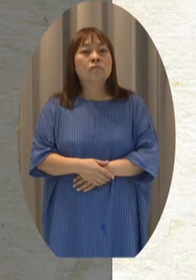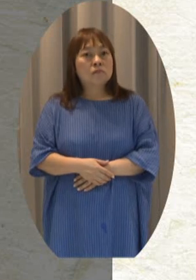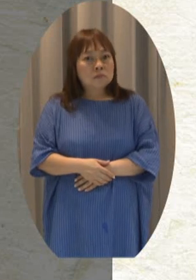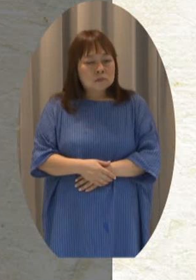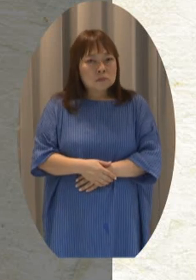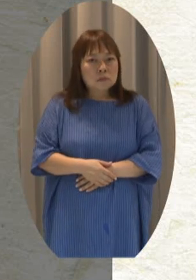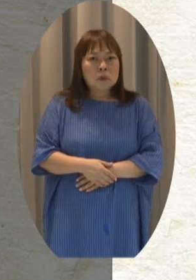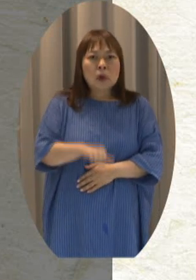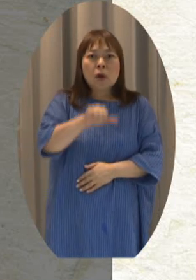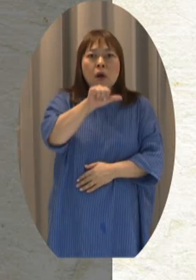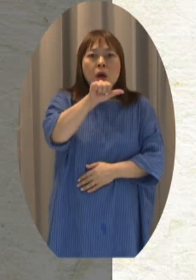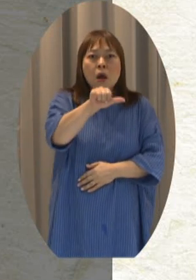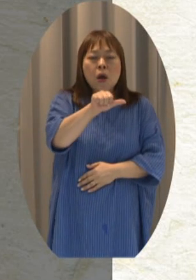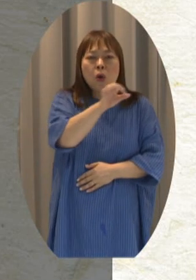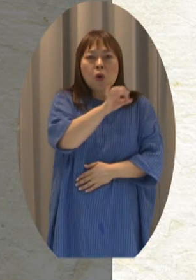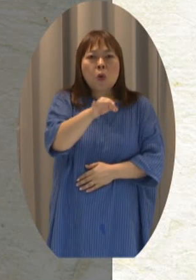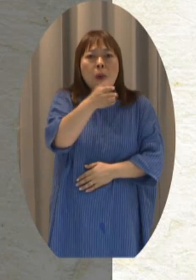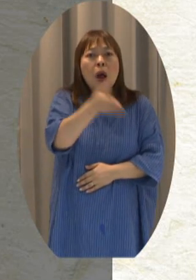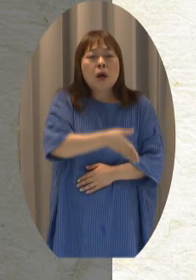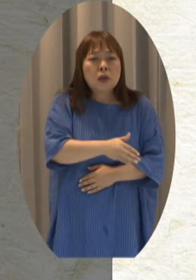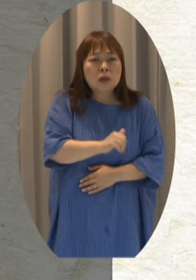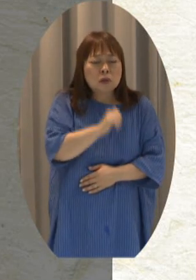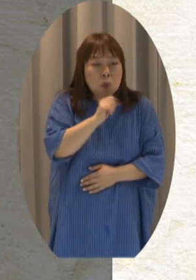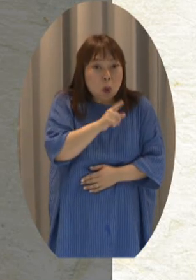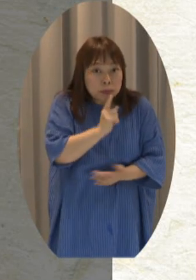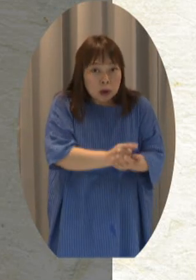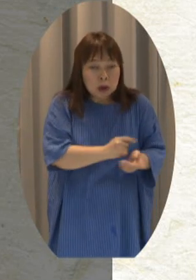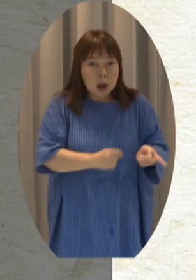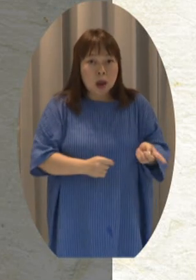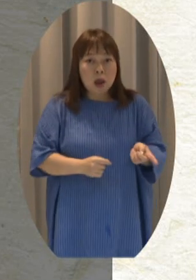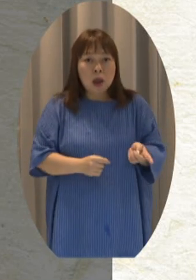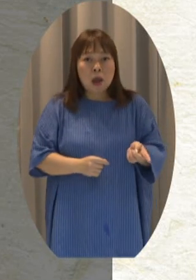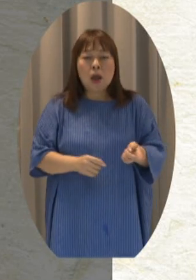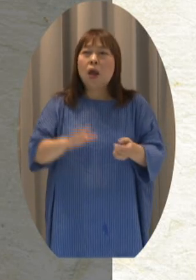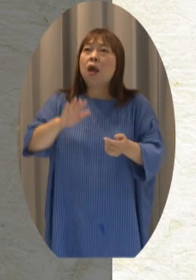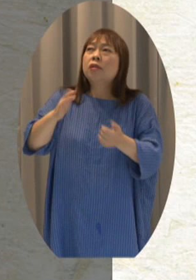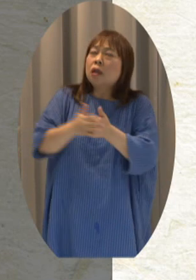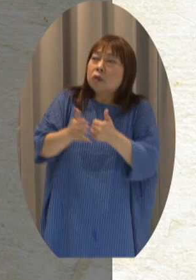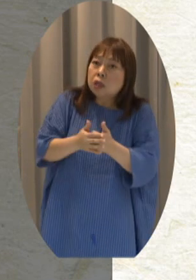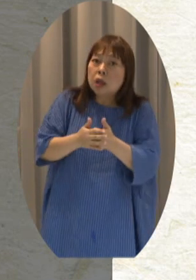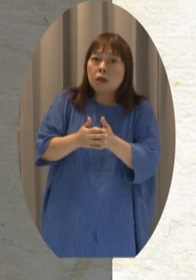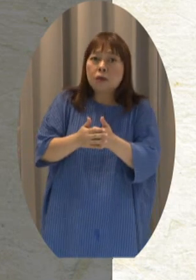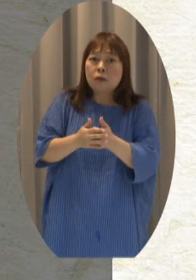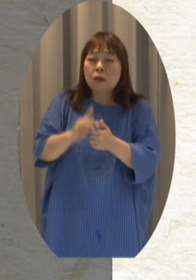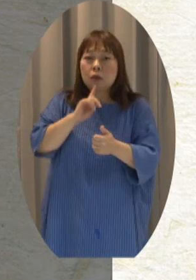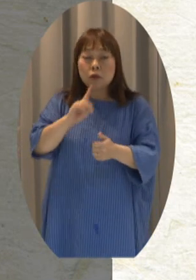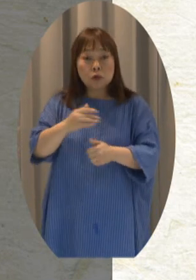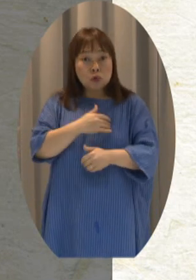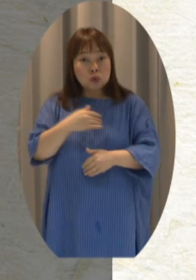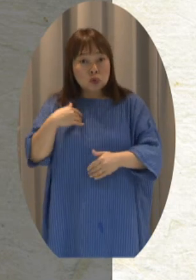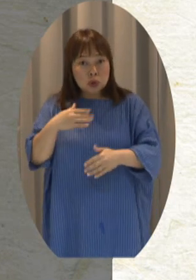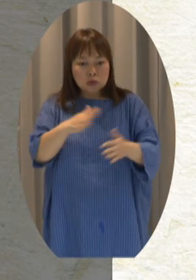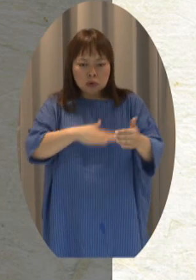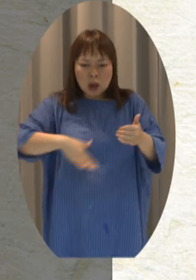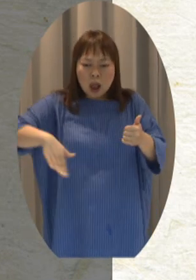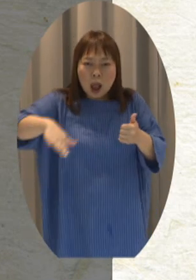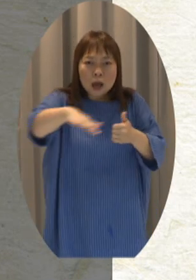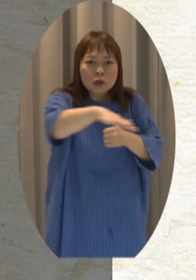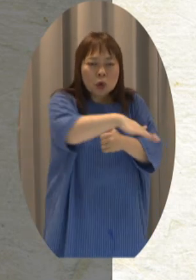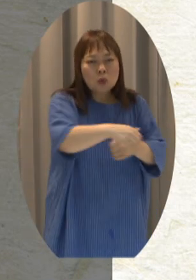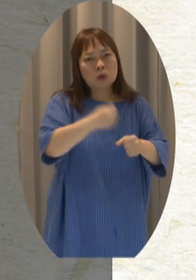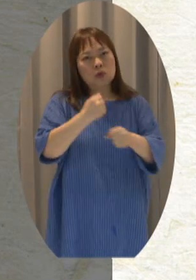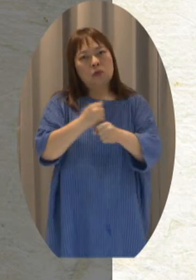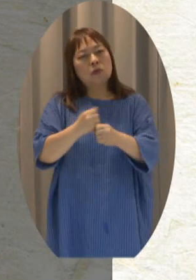なんと、たったの 5%。 助けてと言える環境づくりが